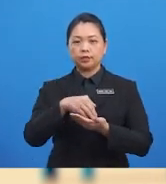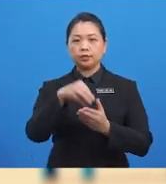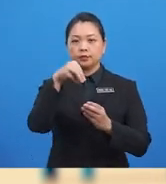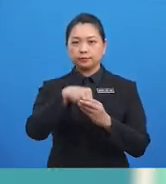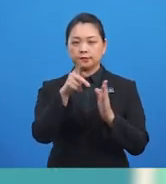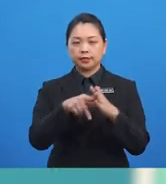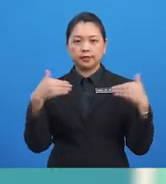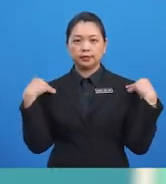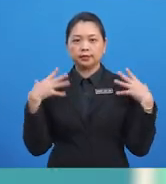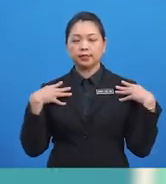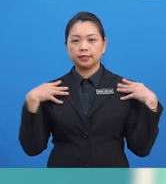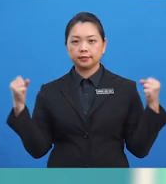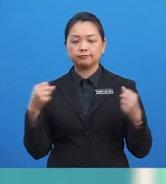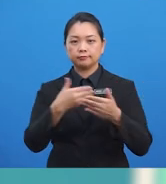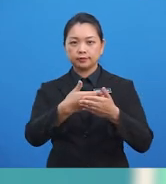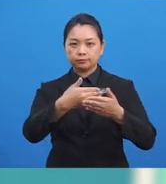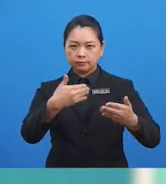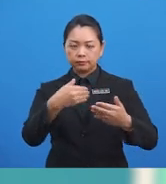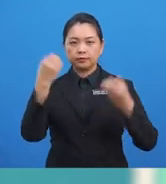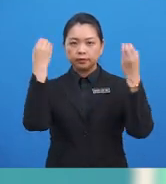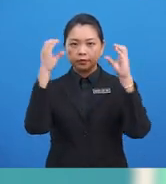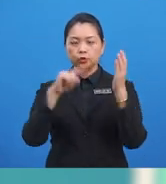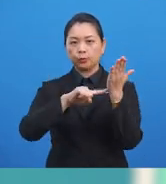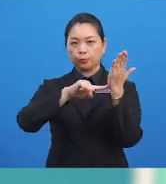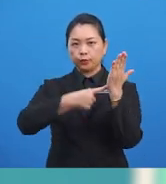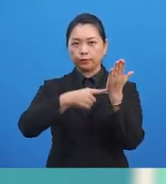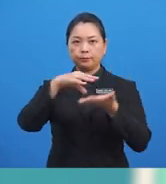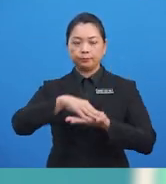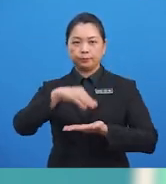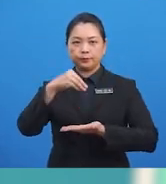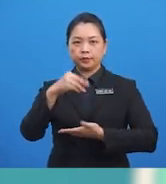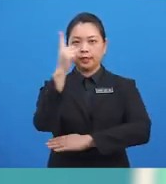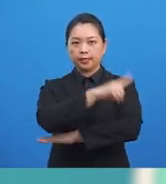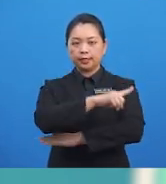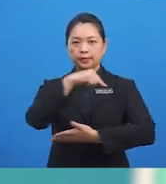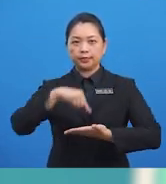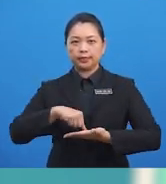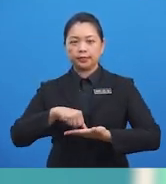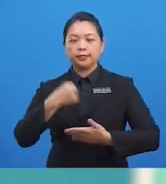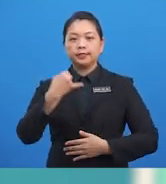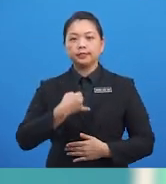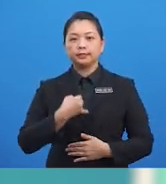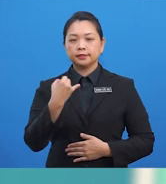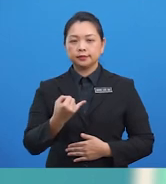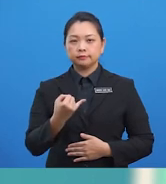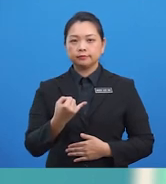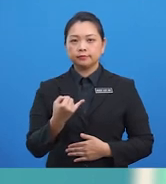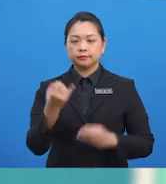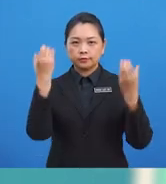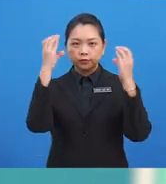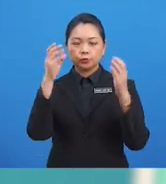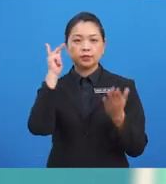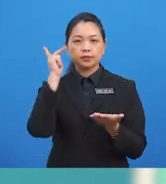walafiat. Sebelum saya memulakan pembelajaran hari ini, izinkan saya memperkenalkan